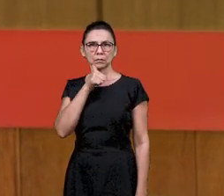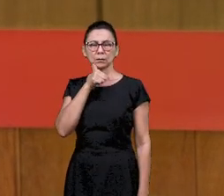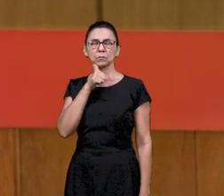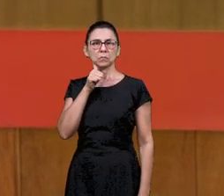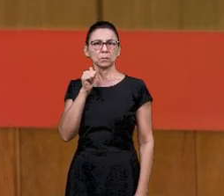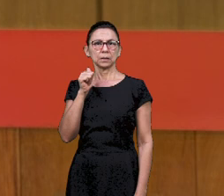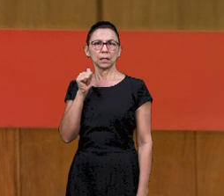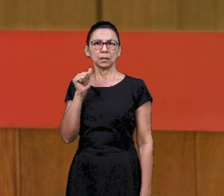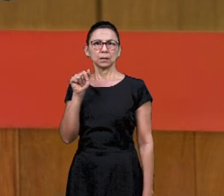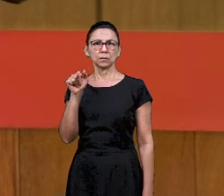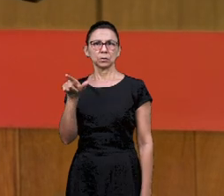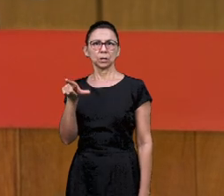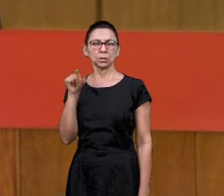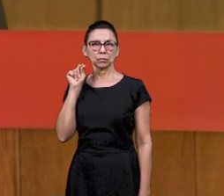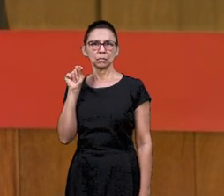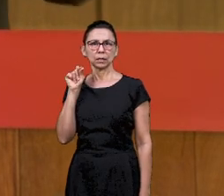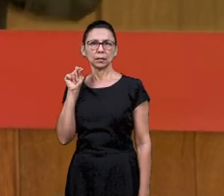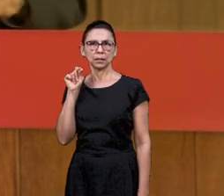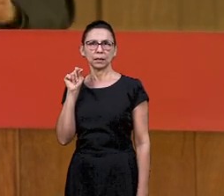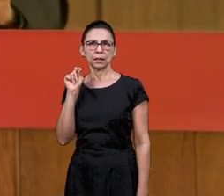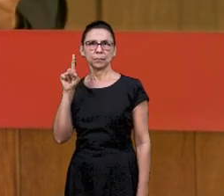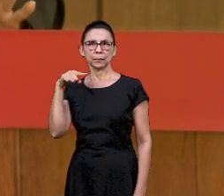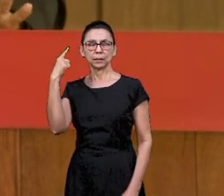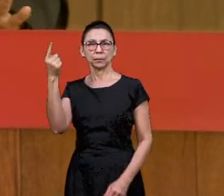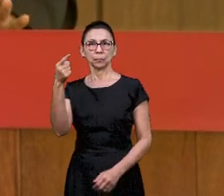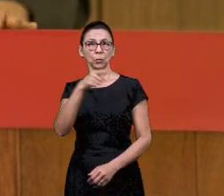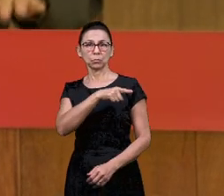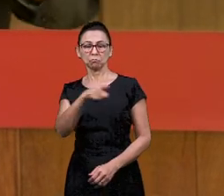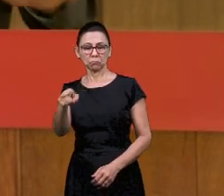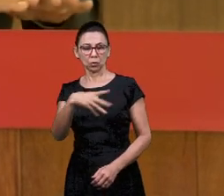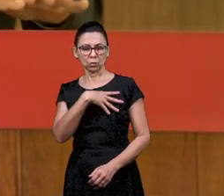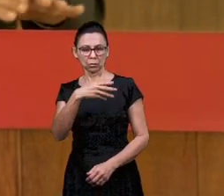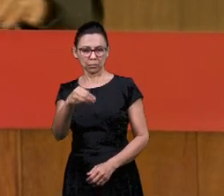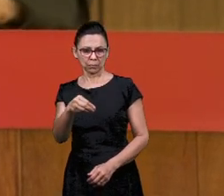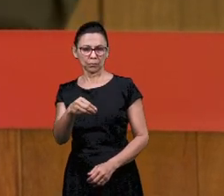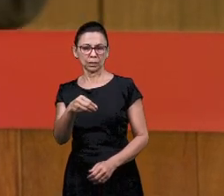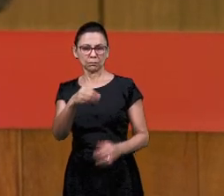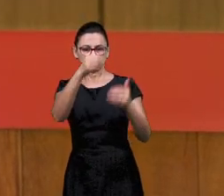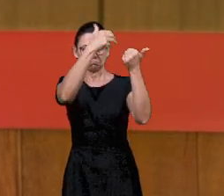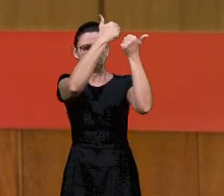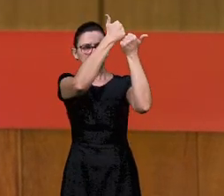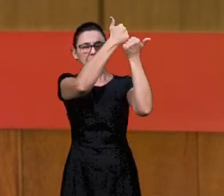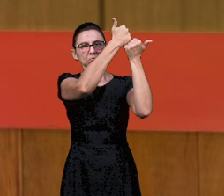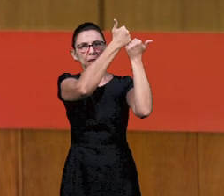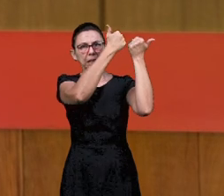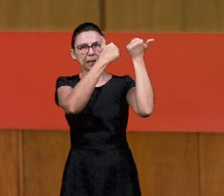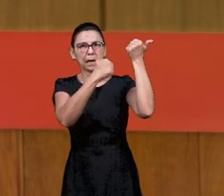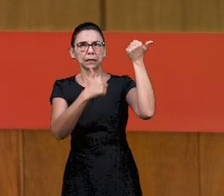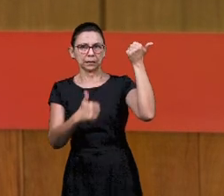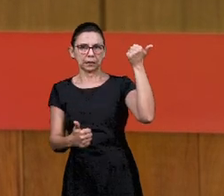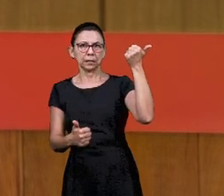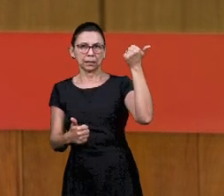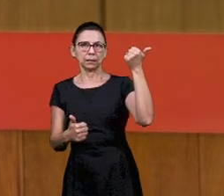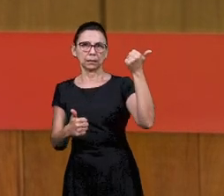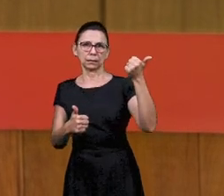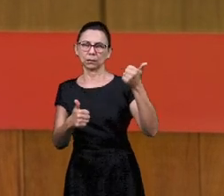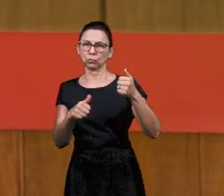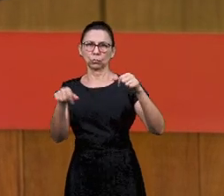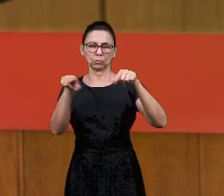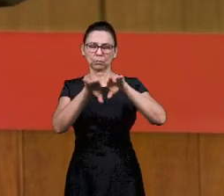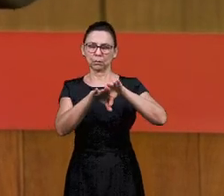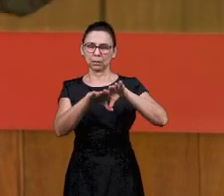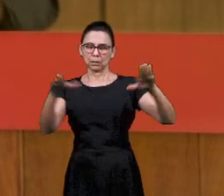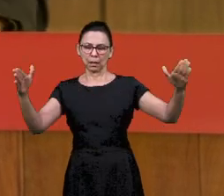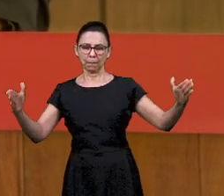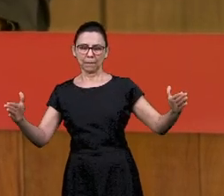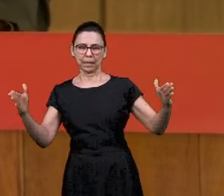Et après, le plus âgé allait être le remplaçant.